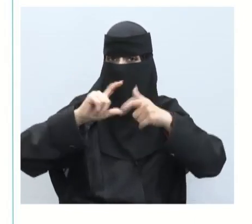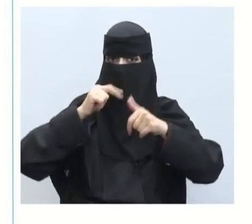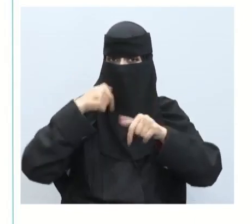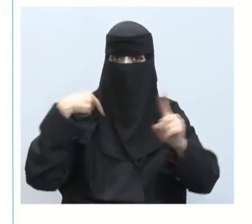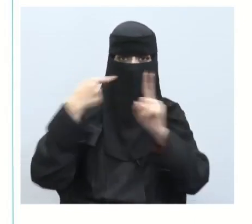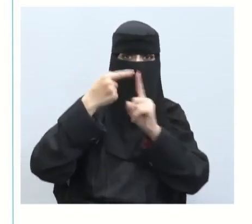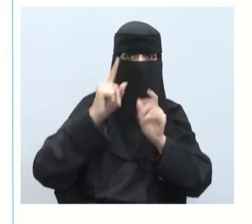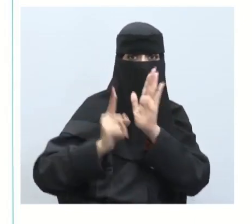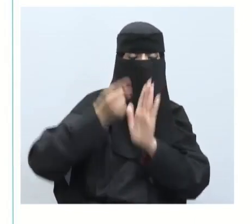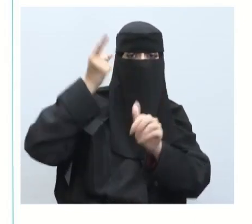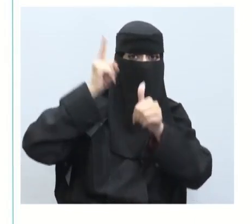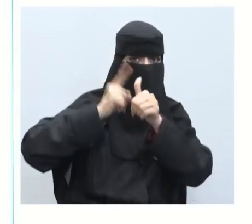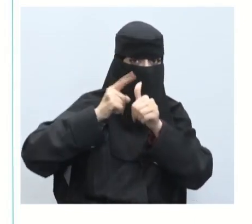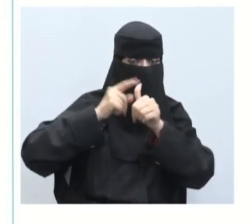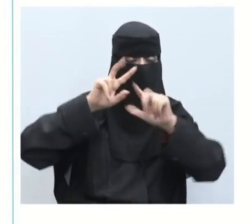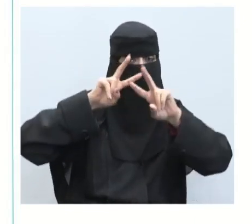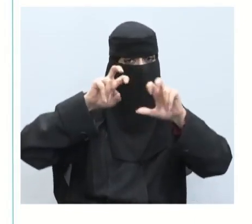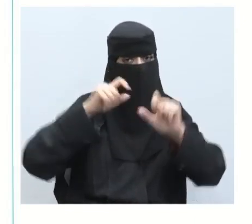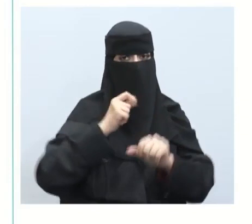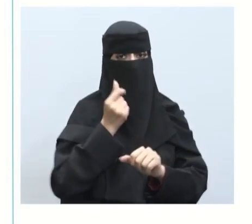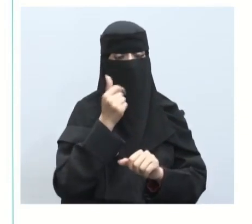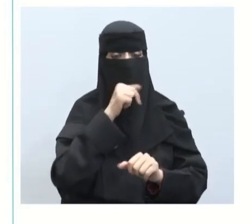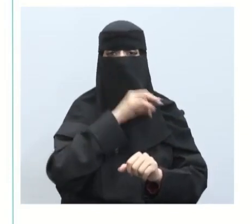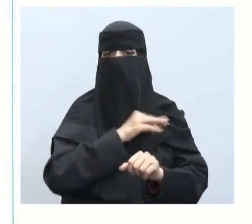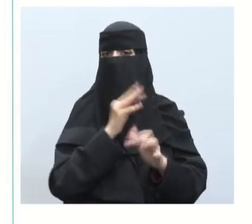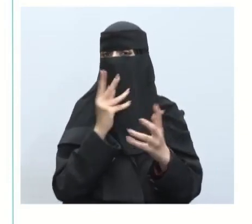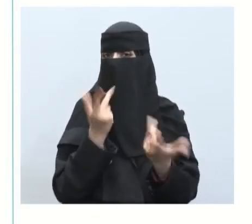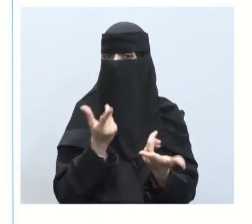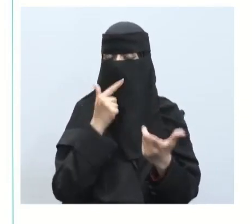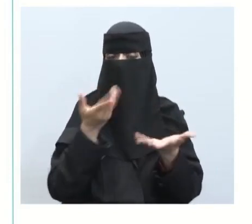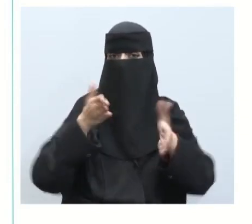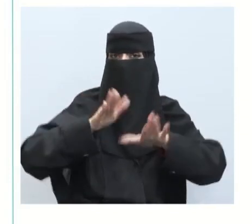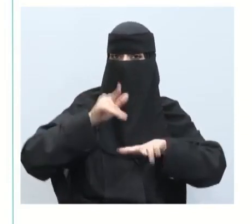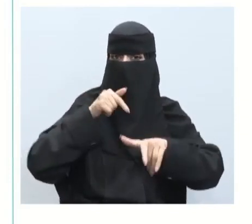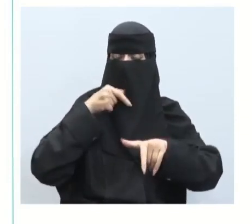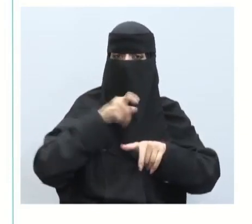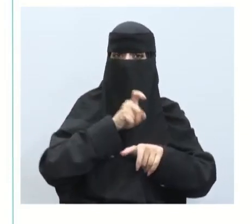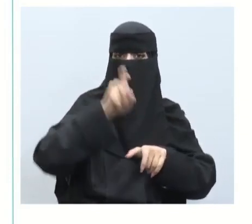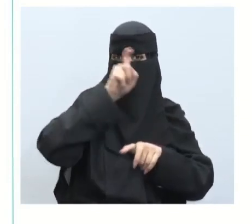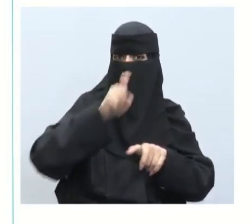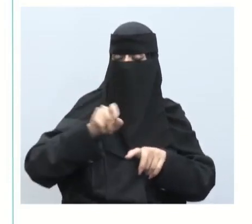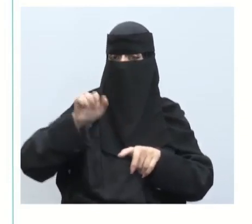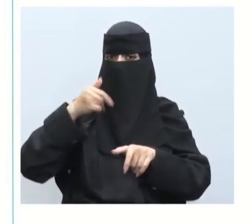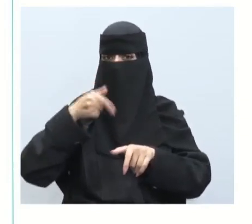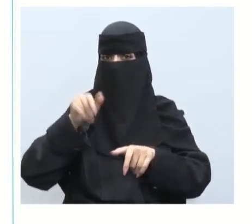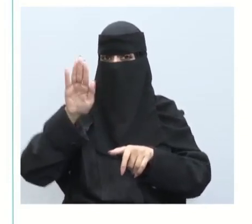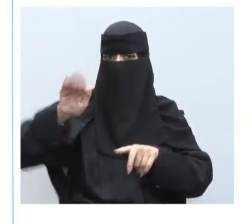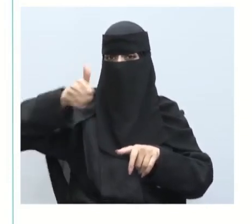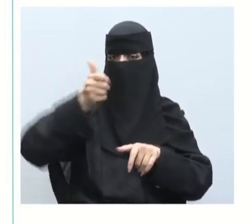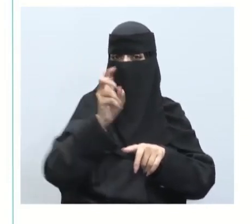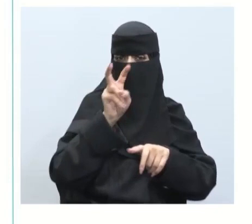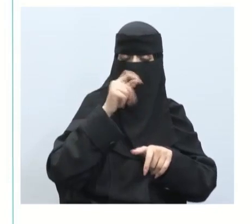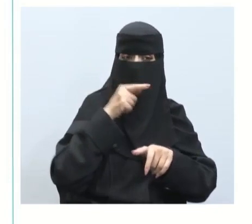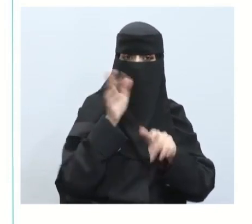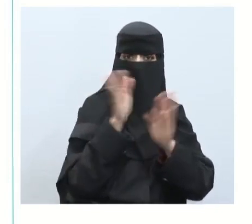يكون لها اولويه تبحث عن الربح بشكل اكبر وبالتالي تسال ساره نور الا تظنين بانه